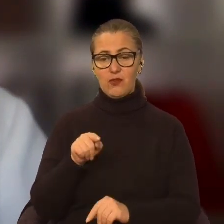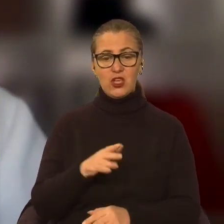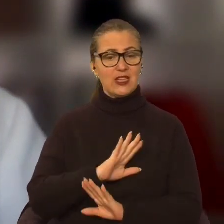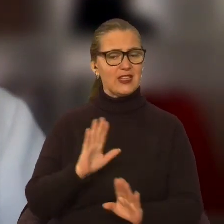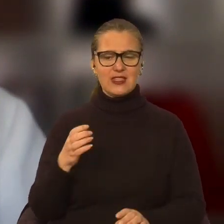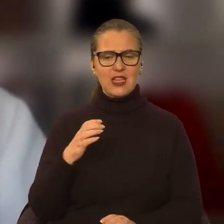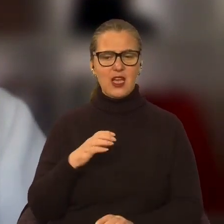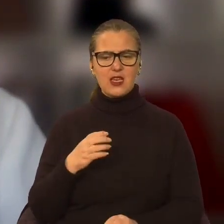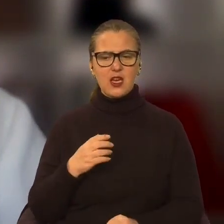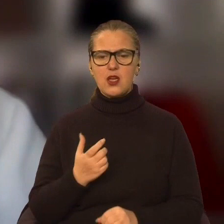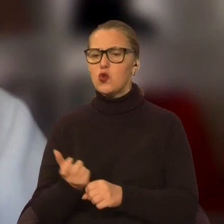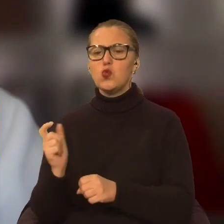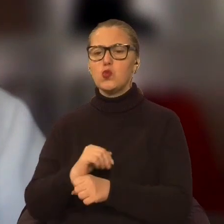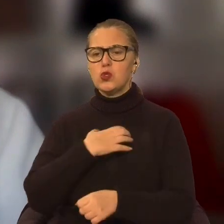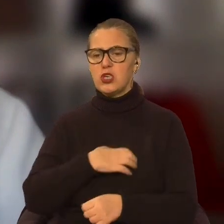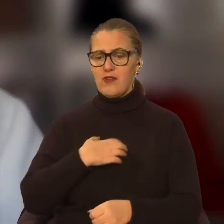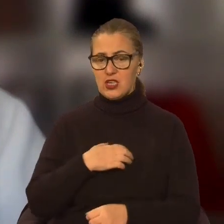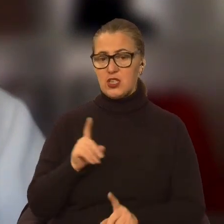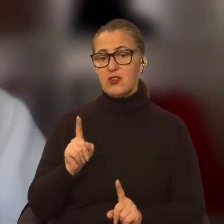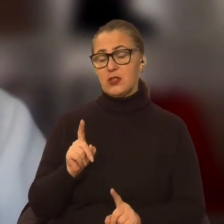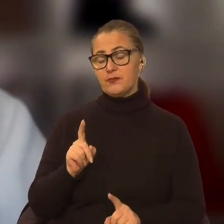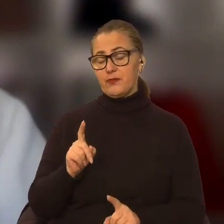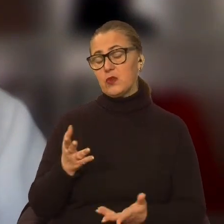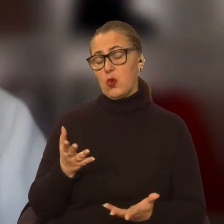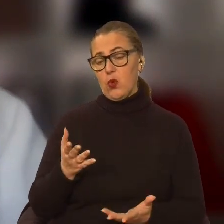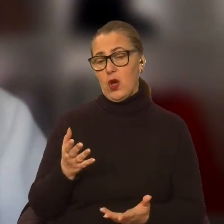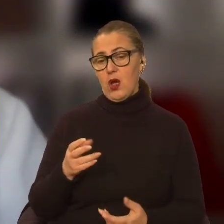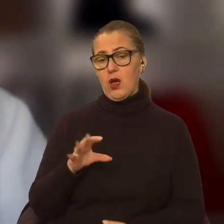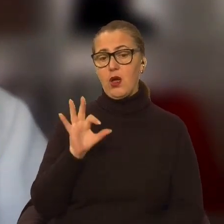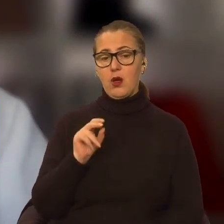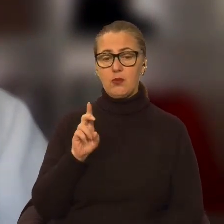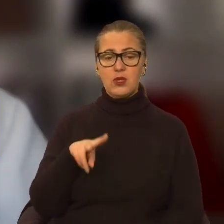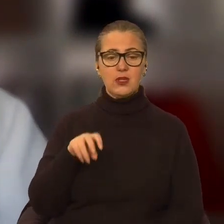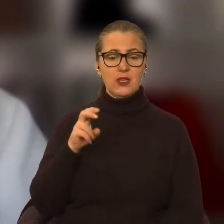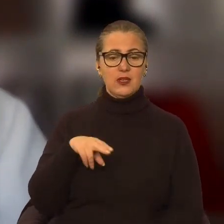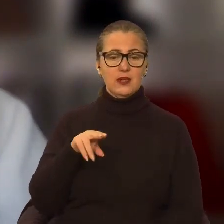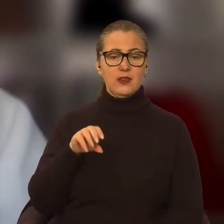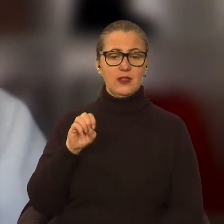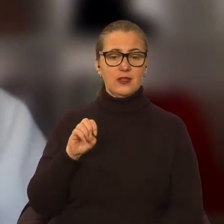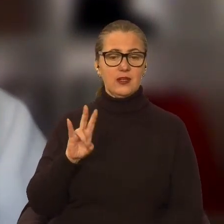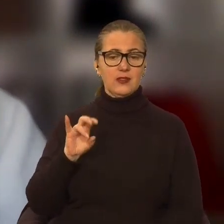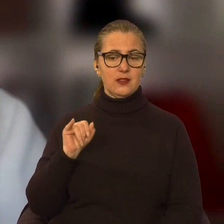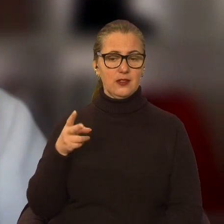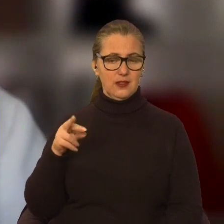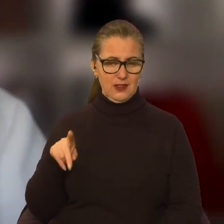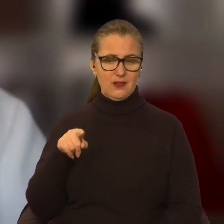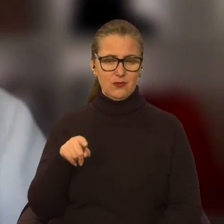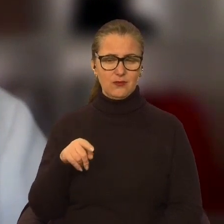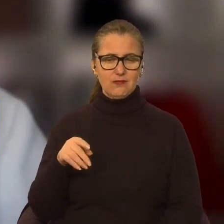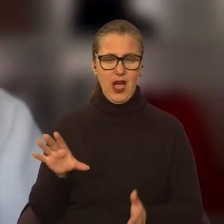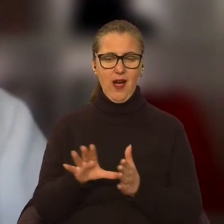визначальним і з чим з обледенінням енергетики вміють справлятись досить швидко